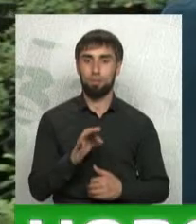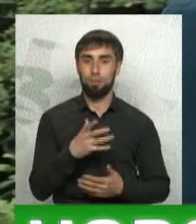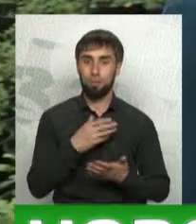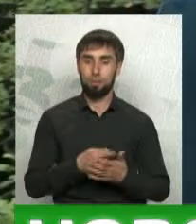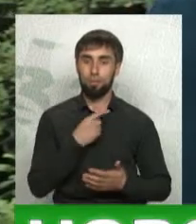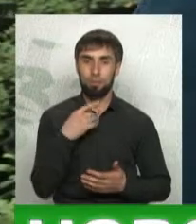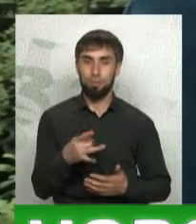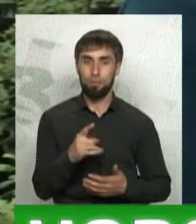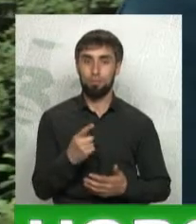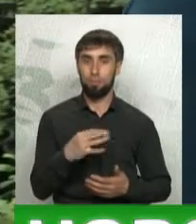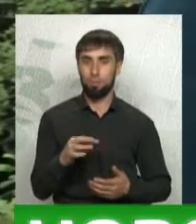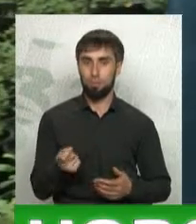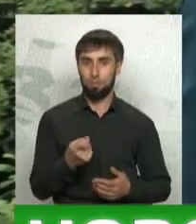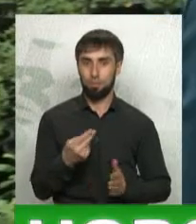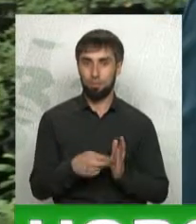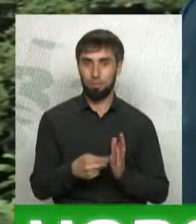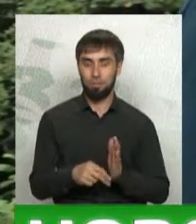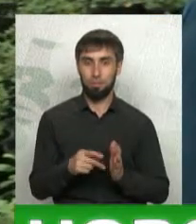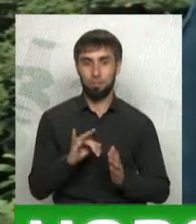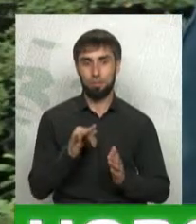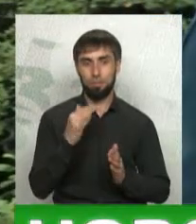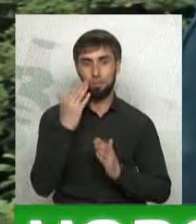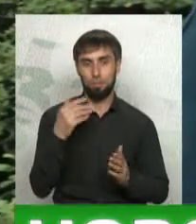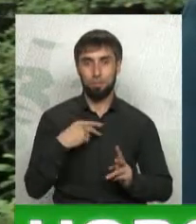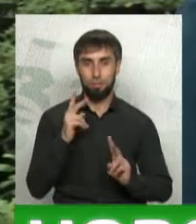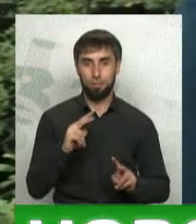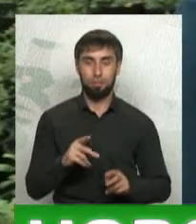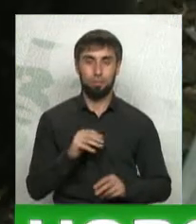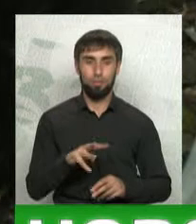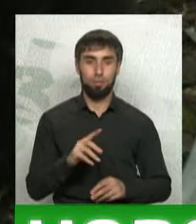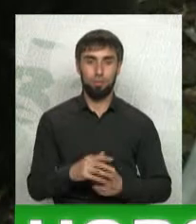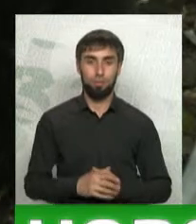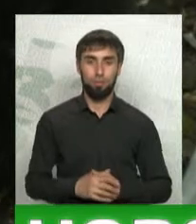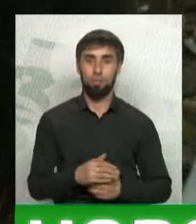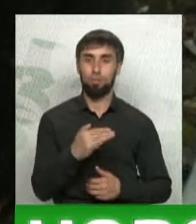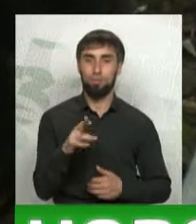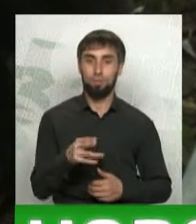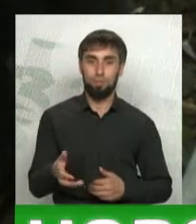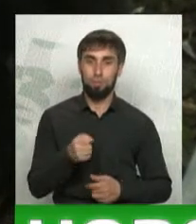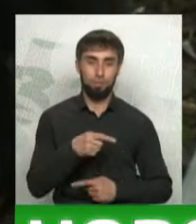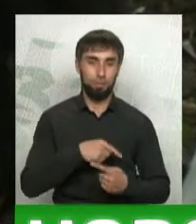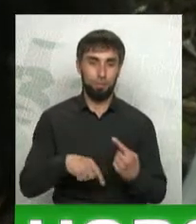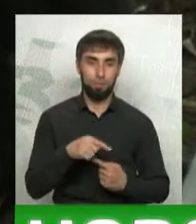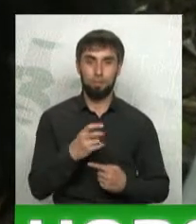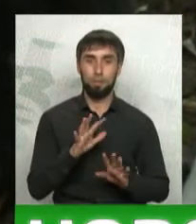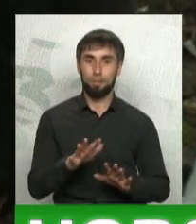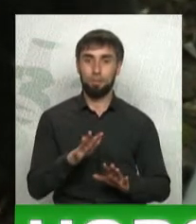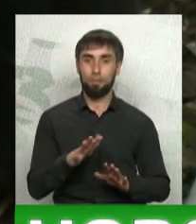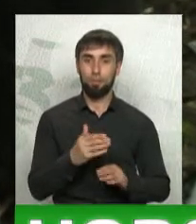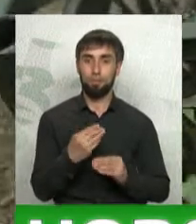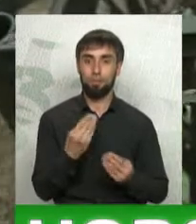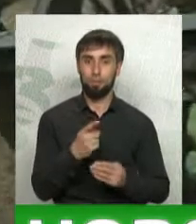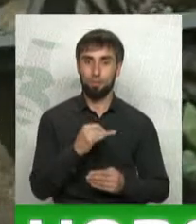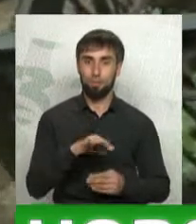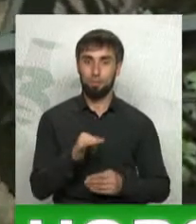нашей республики пока почему-то мало, или не знают, я не знаю, чем. Фонд поддержки предпринимательства не только выдает займ,